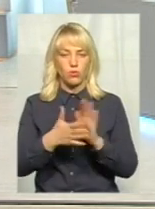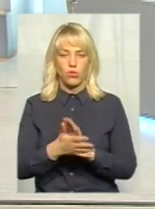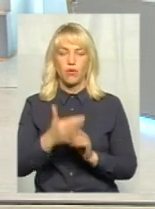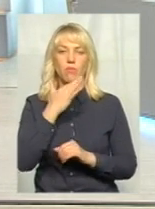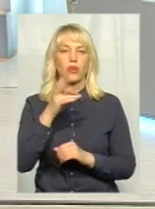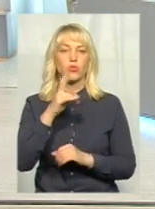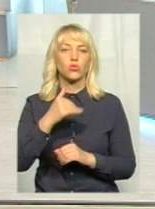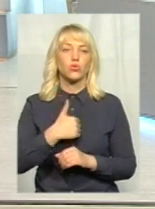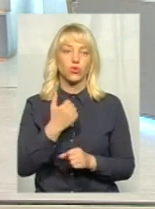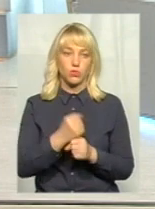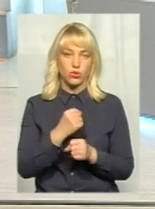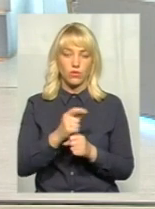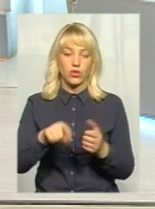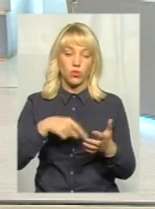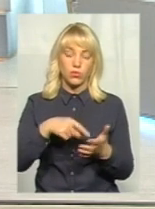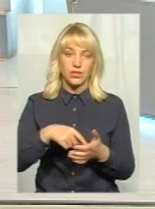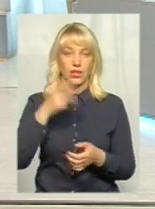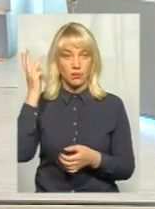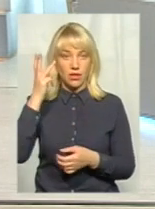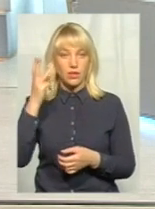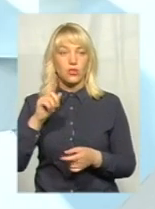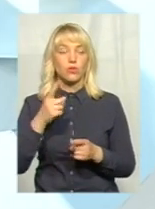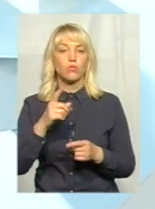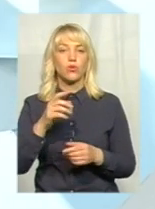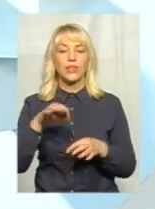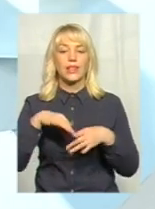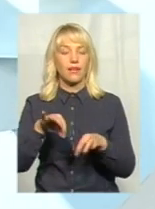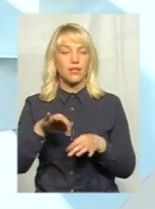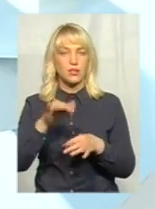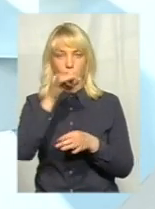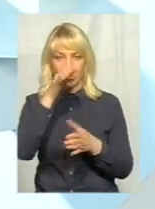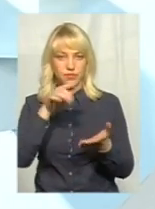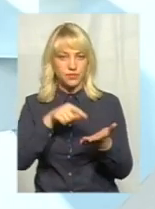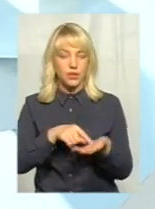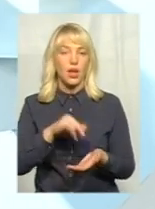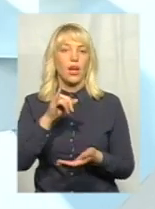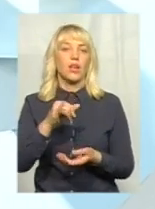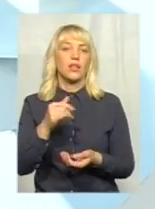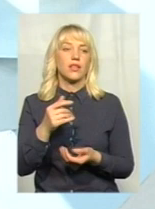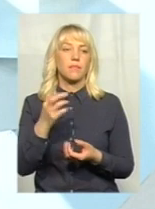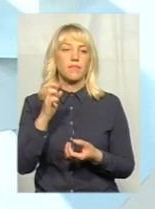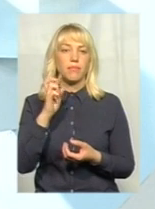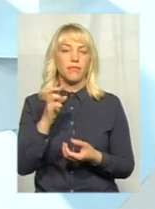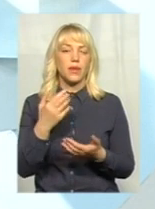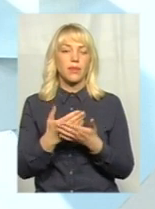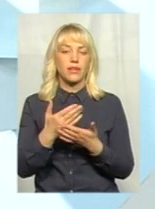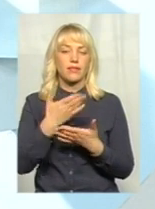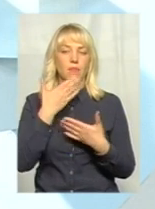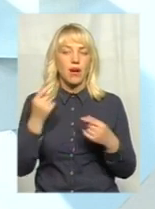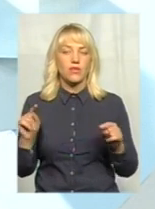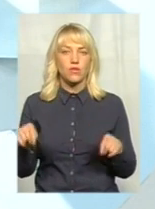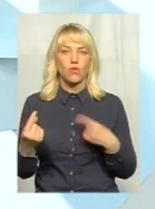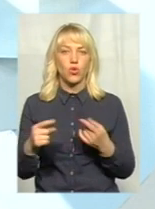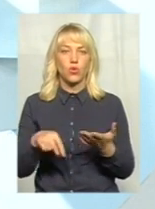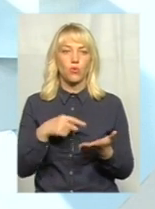цього зробити з певних причин. А – транспортна доступність, Б – все-таки немає на сьогоднішній день створено навіть в тому самому місті